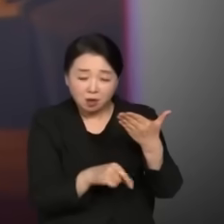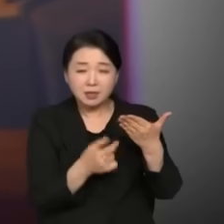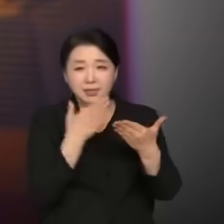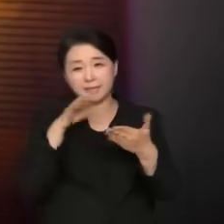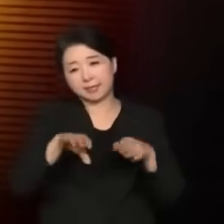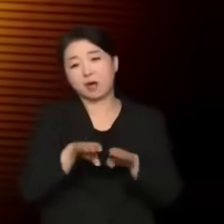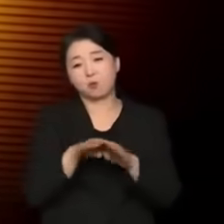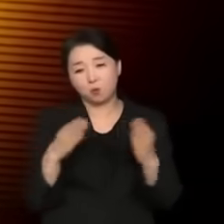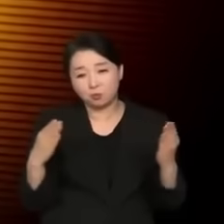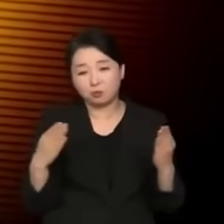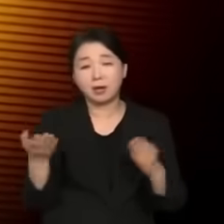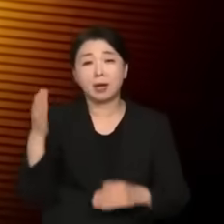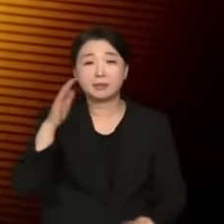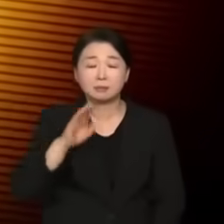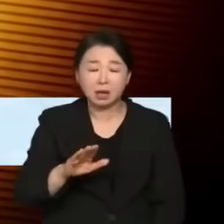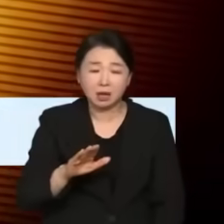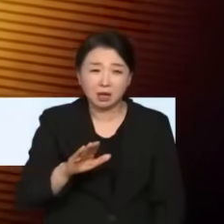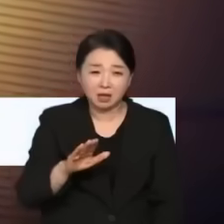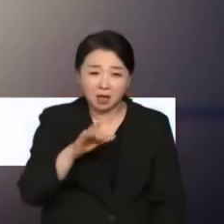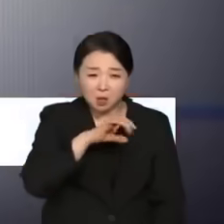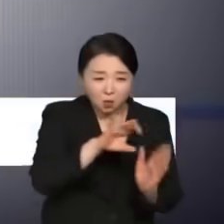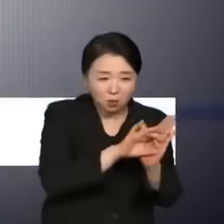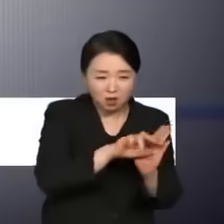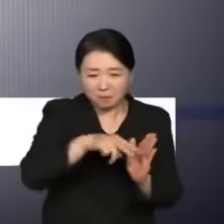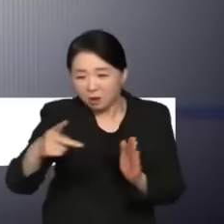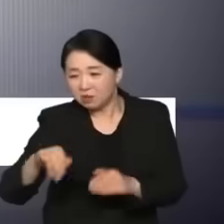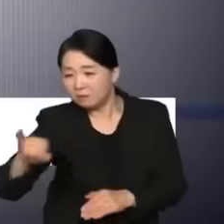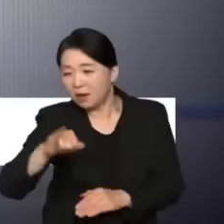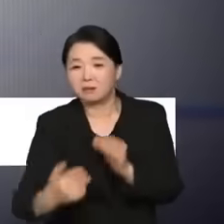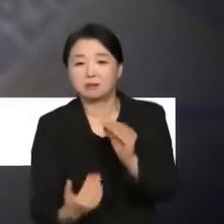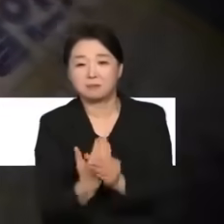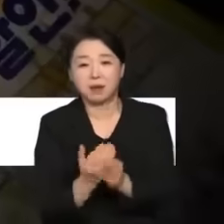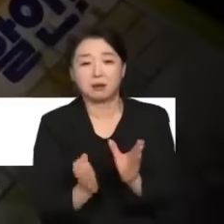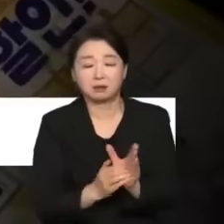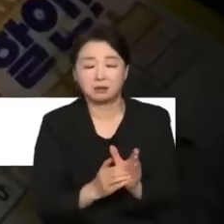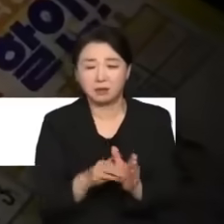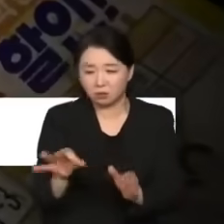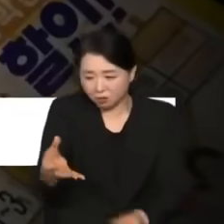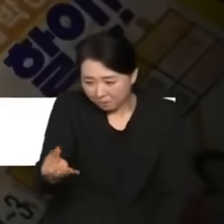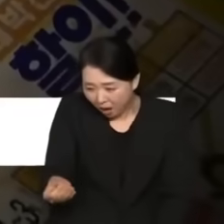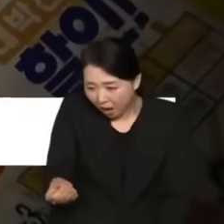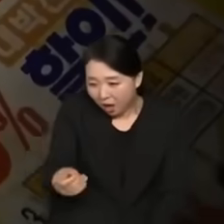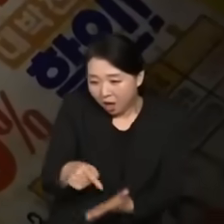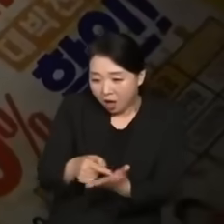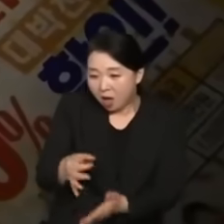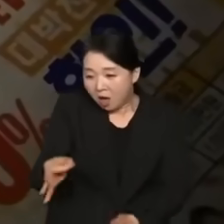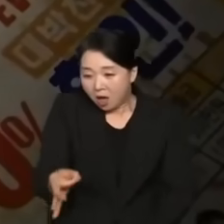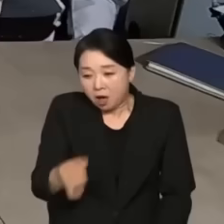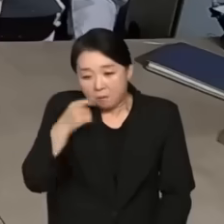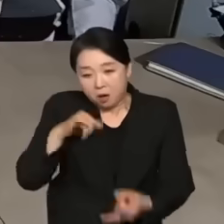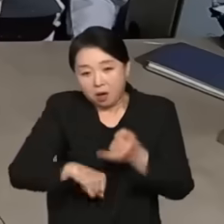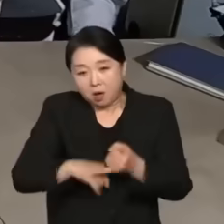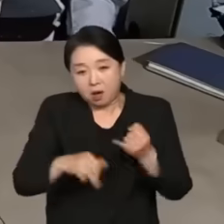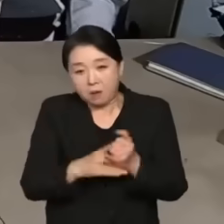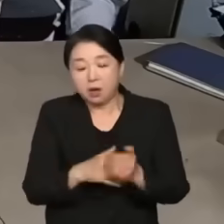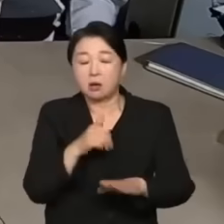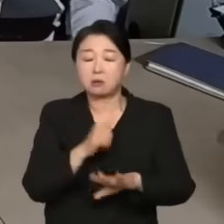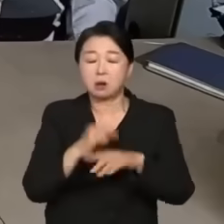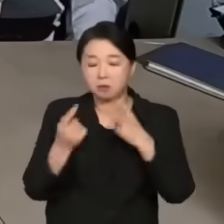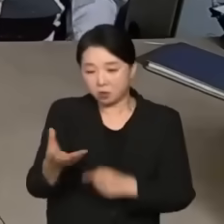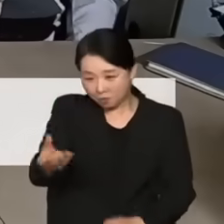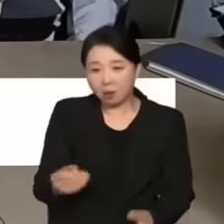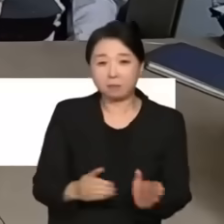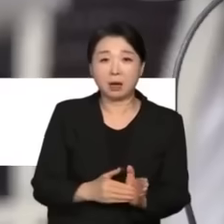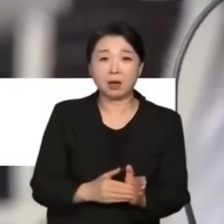열었습니다 하지만 오미크론이 나오고 대출을 감당하지 못한 씨는 사채까지 손을 대고 말았습니다 천만 원 정도로